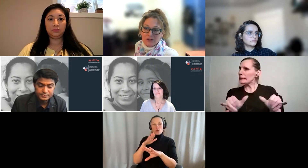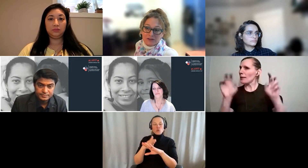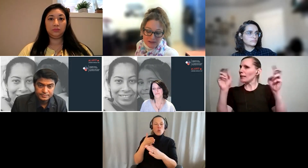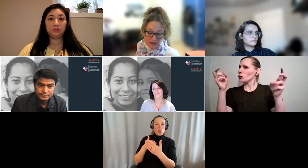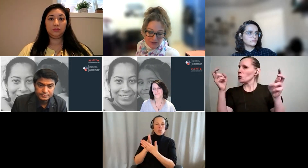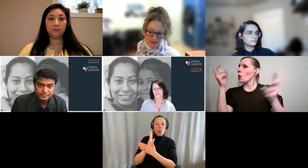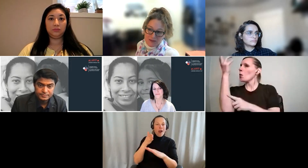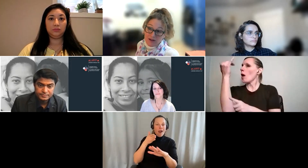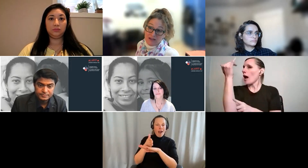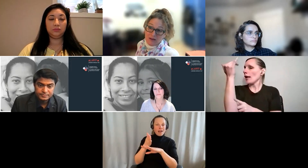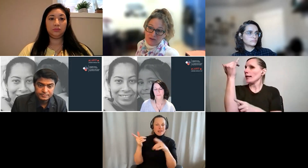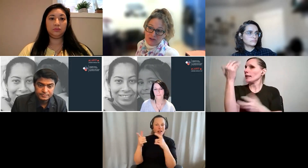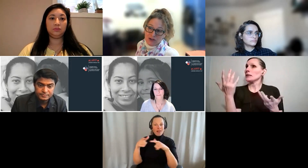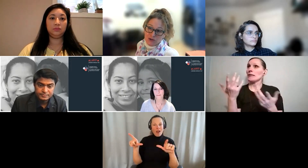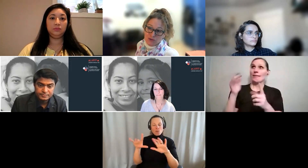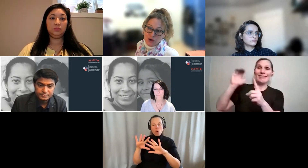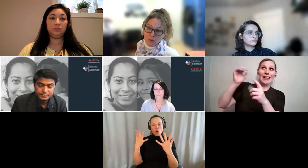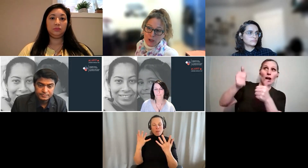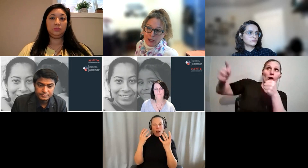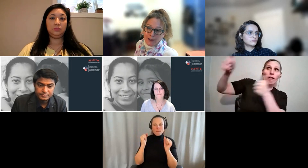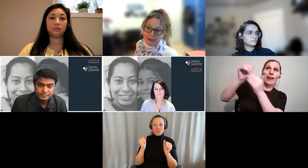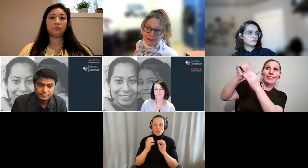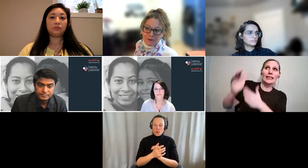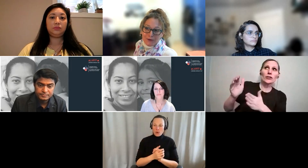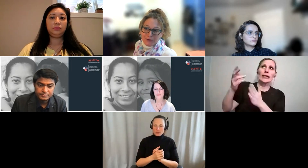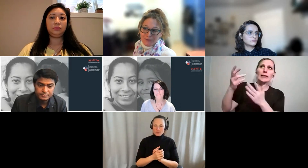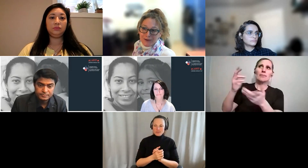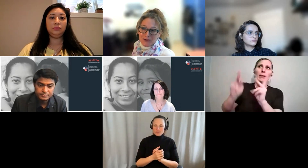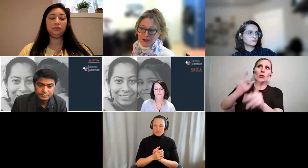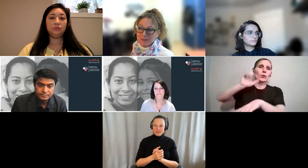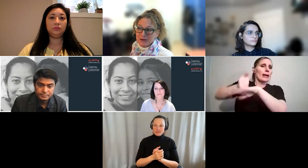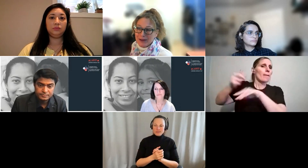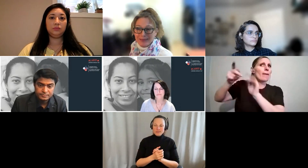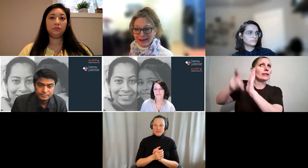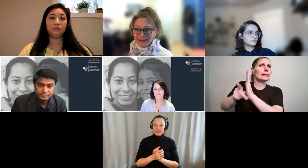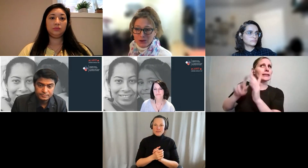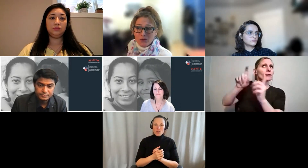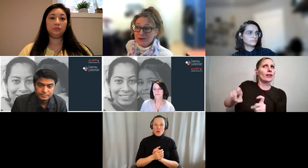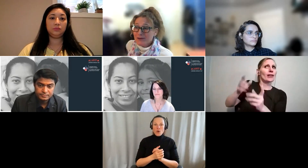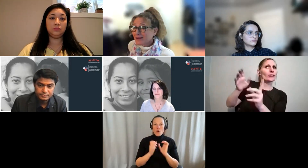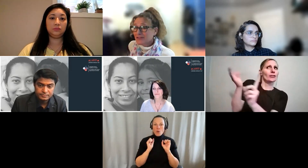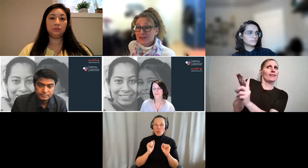qu'on a besoin de faire pour invoquer nos créateurs de politique et nos leaders?